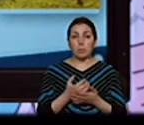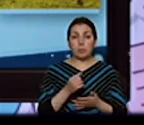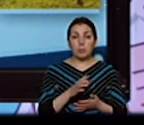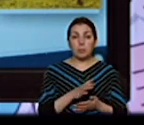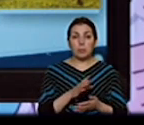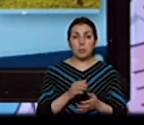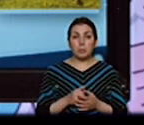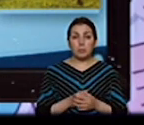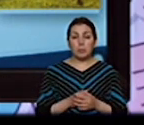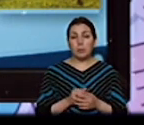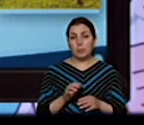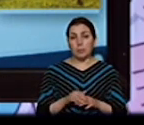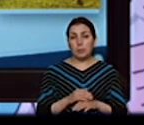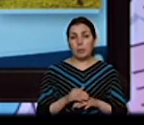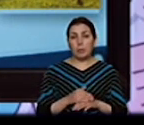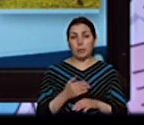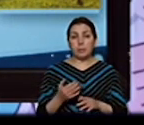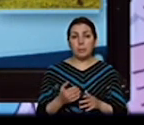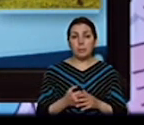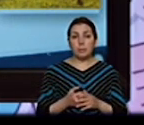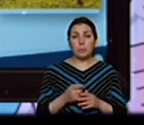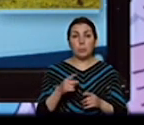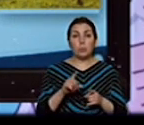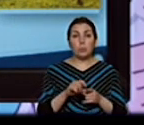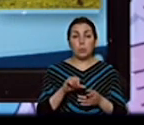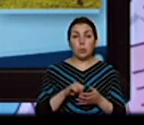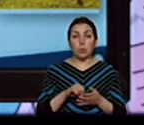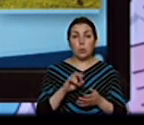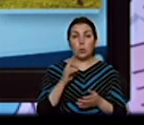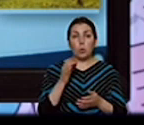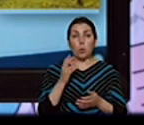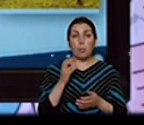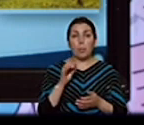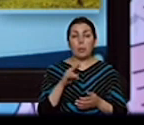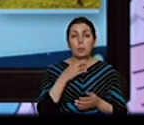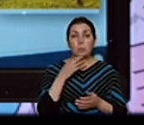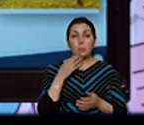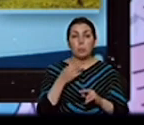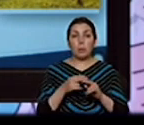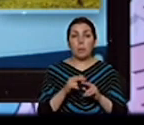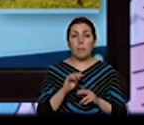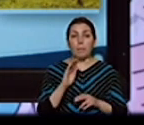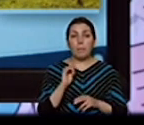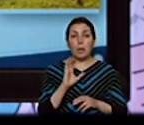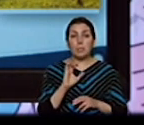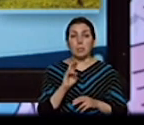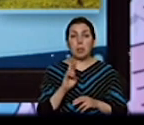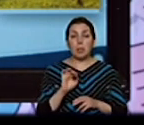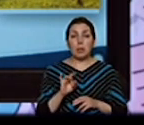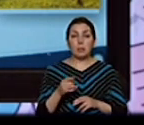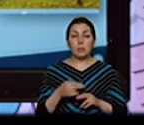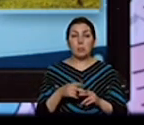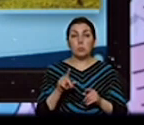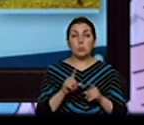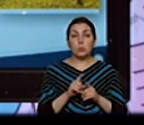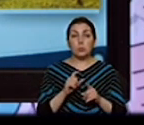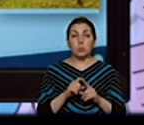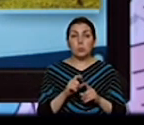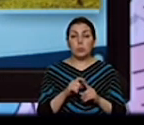Topdingizmi? Barakalla. Demak, bu yerda ko'plikdagi ot fasllari so'zi. Chunki bu